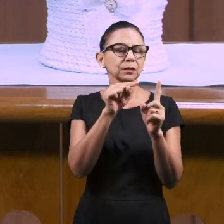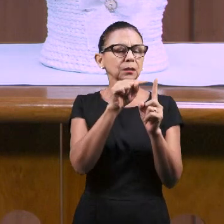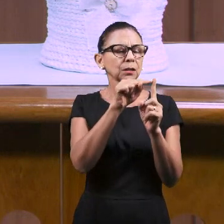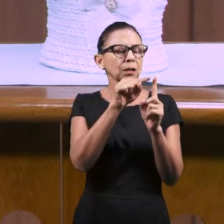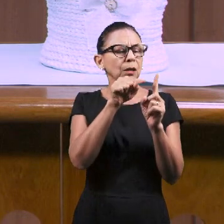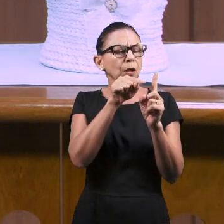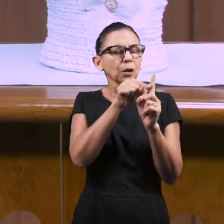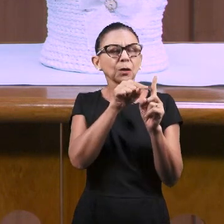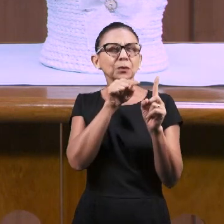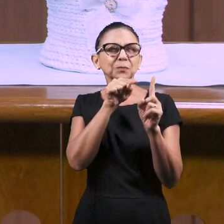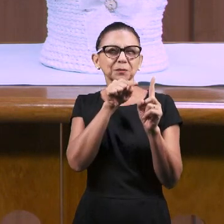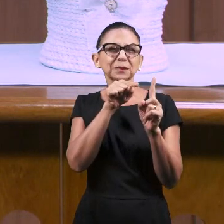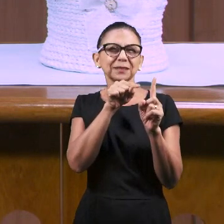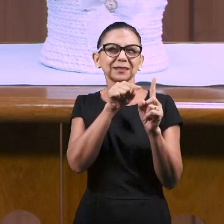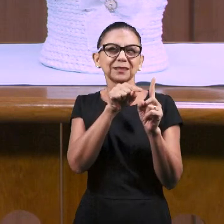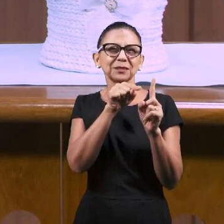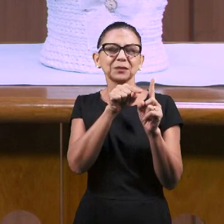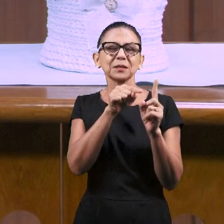euh,